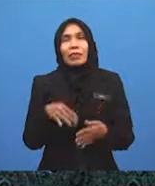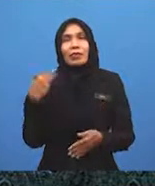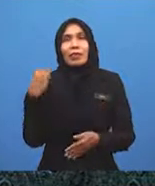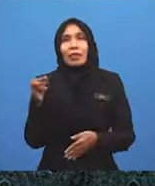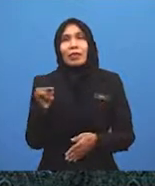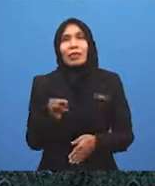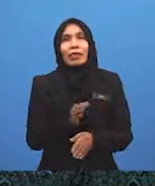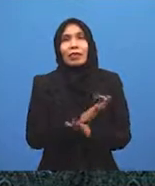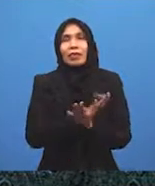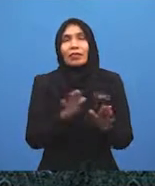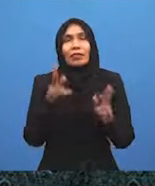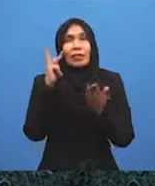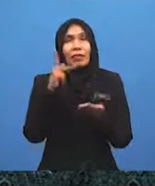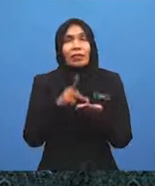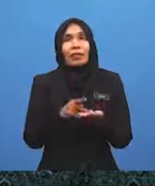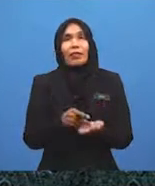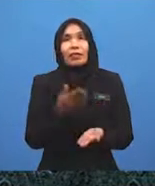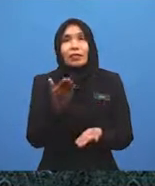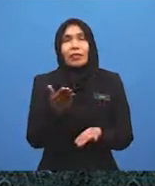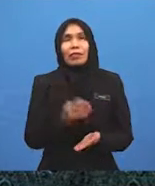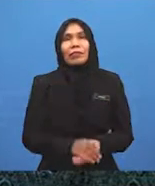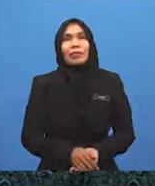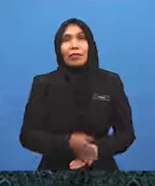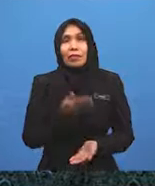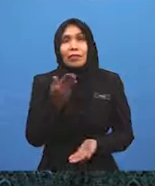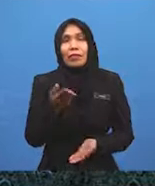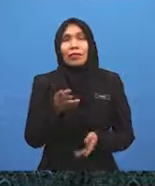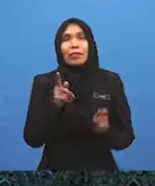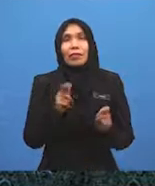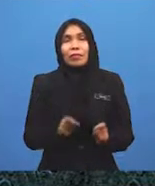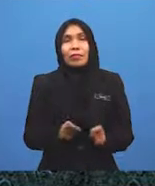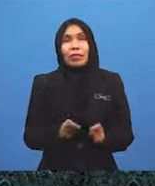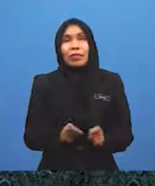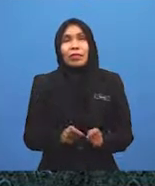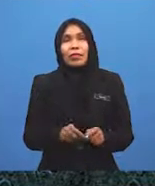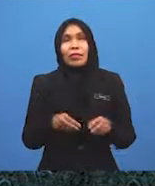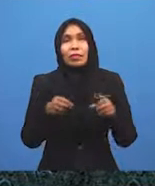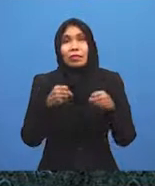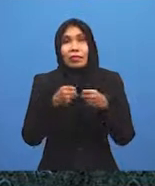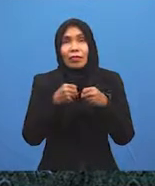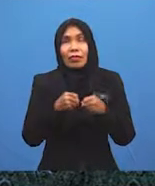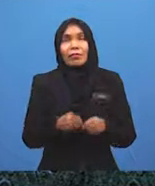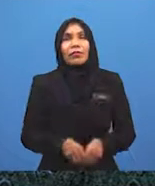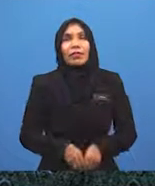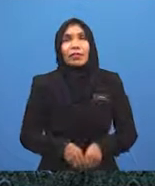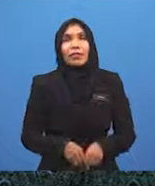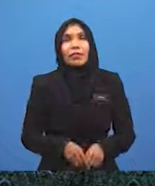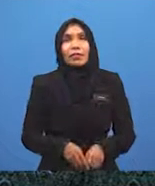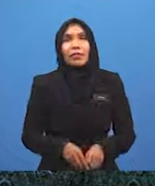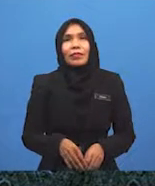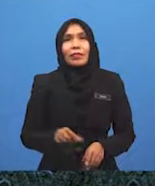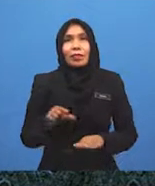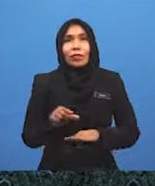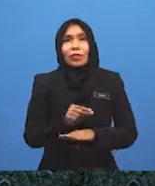kamu. Kamu sepatutnya menyapa apabila berjumpa dengan jiran. Gunakan bahasa yang sopan